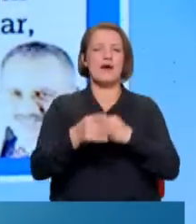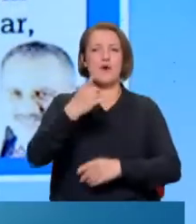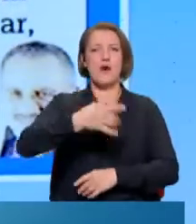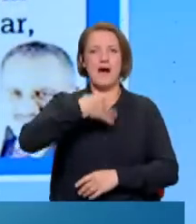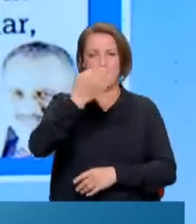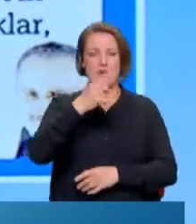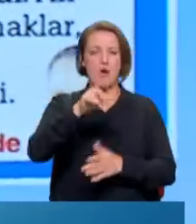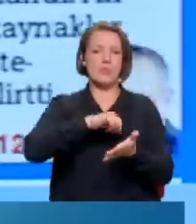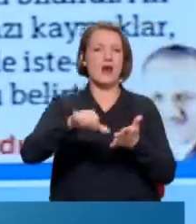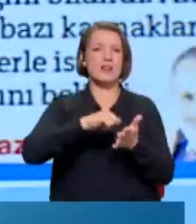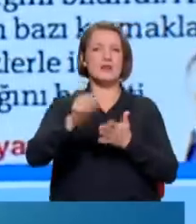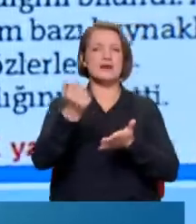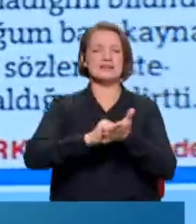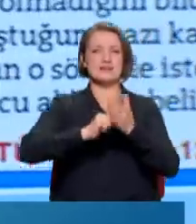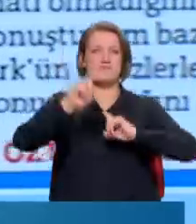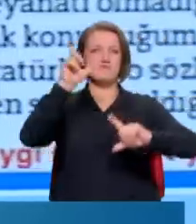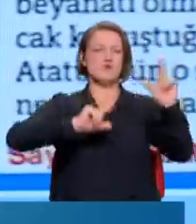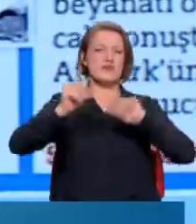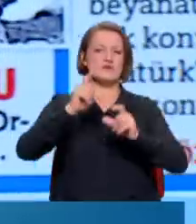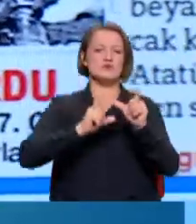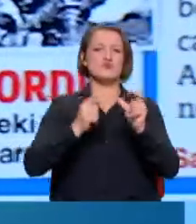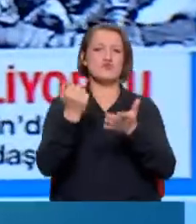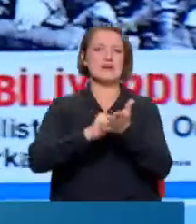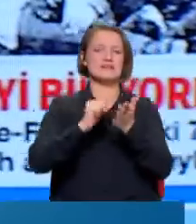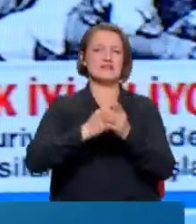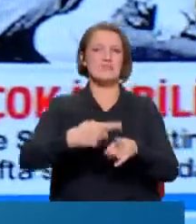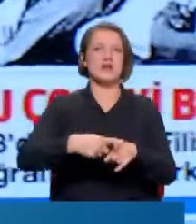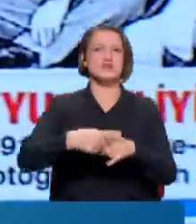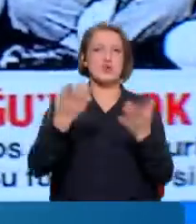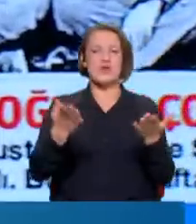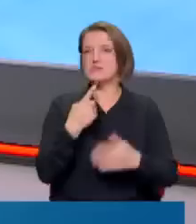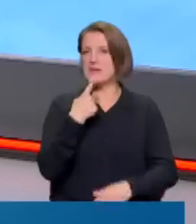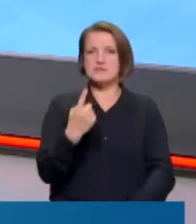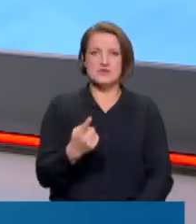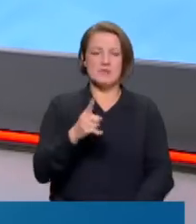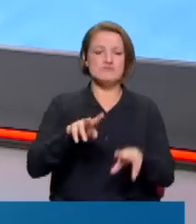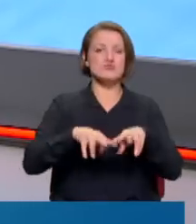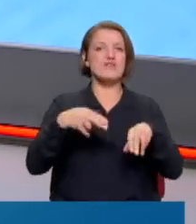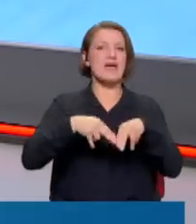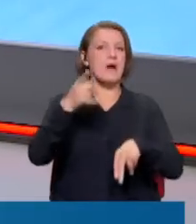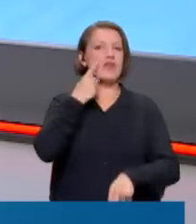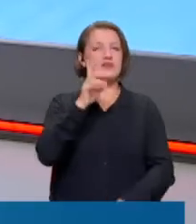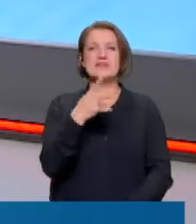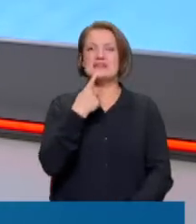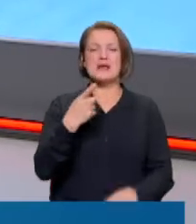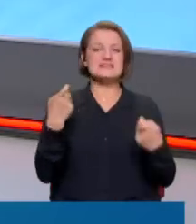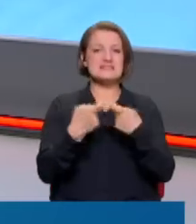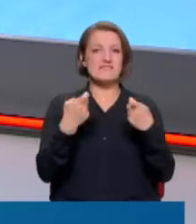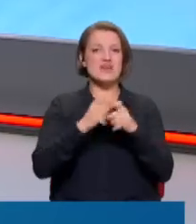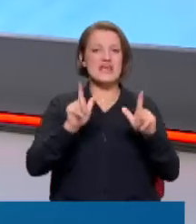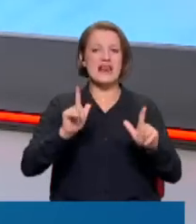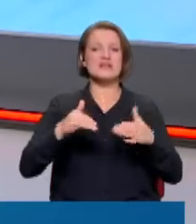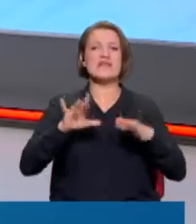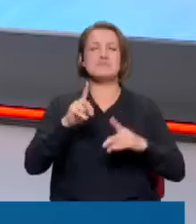diye de o tarihli gazetenin fotoğrafını Sözcü gazetesi paylaşıyor ne demişti Mustafa Kemal Atatürk savaş Eğer gerekli